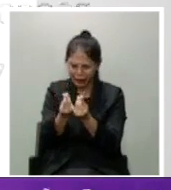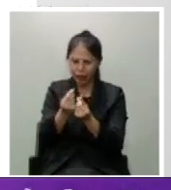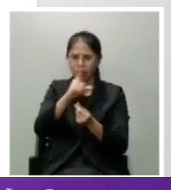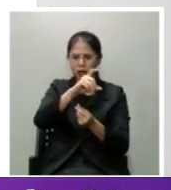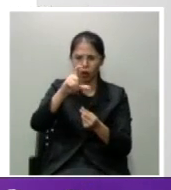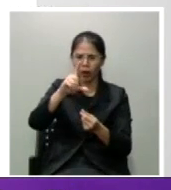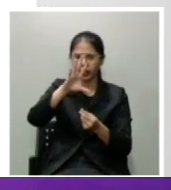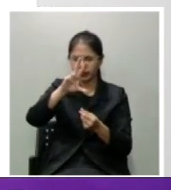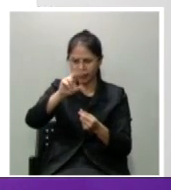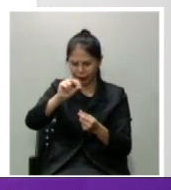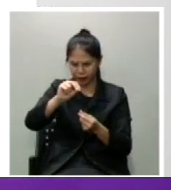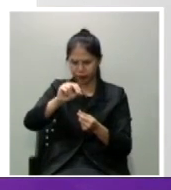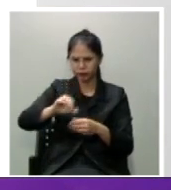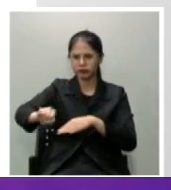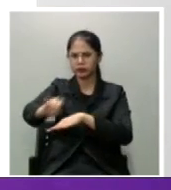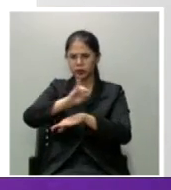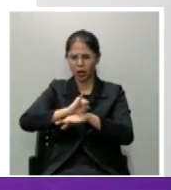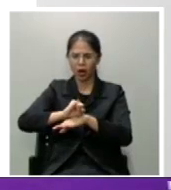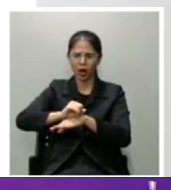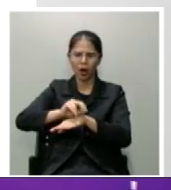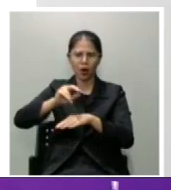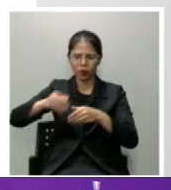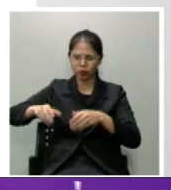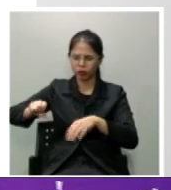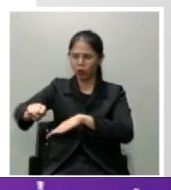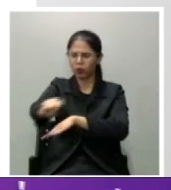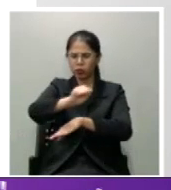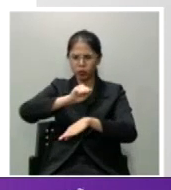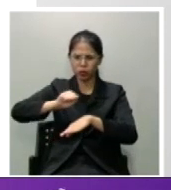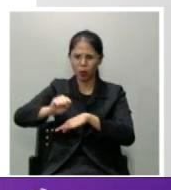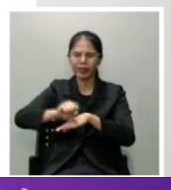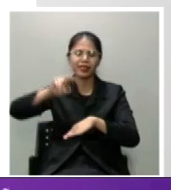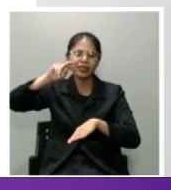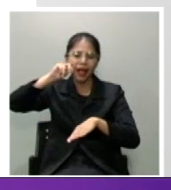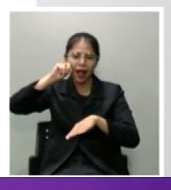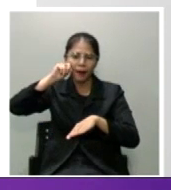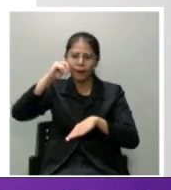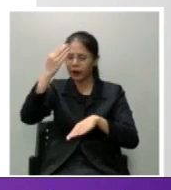ไร่นั้นให้สร้างเป็นสวนน้ำมันต้องสวนน้ำเพราะตรงนั้นมันมีบึงอยู่แล้ว